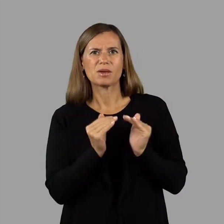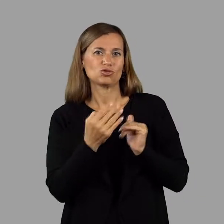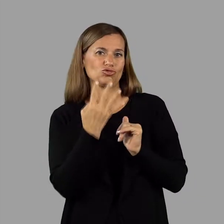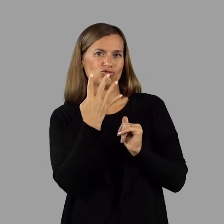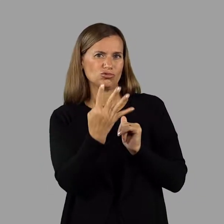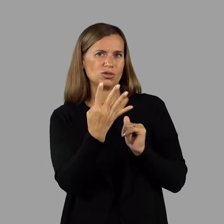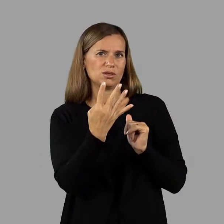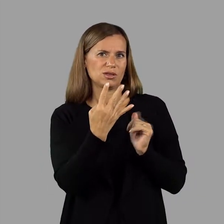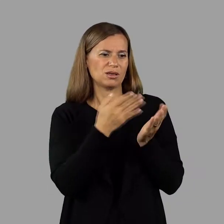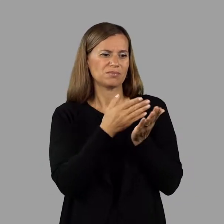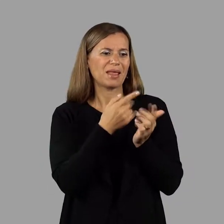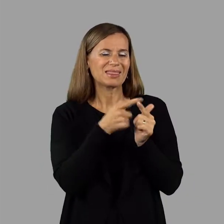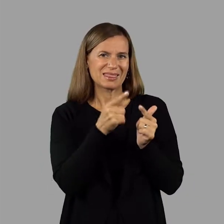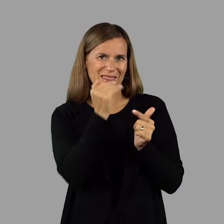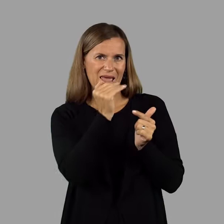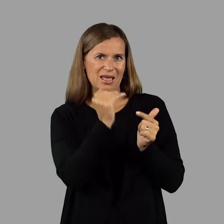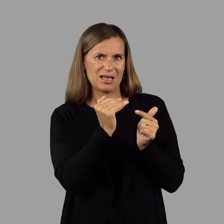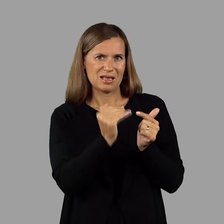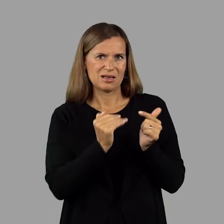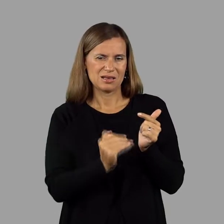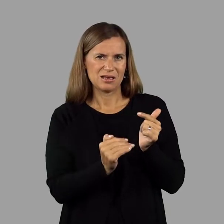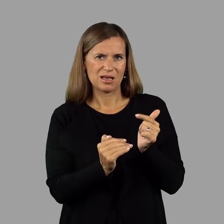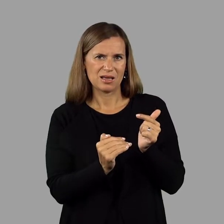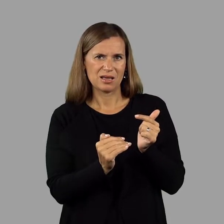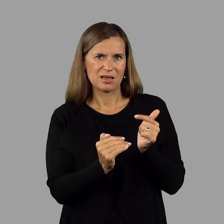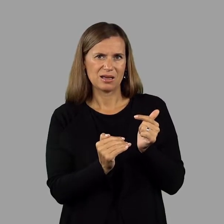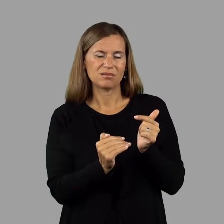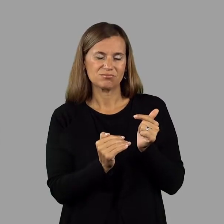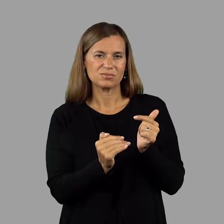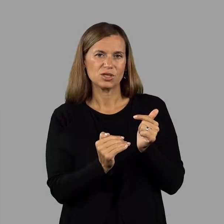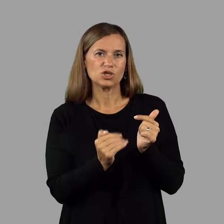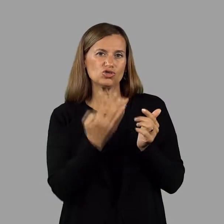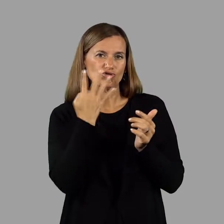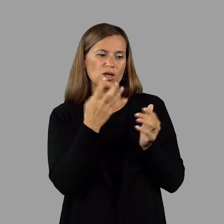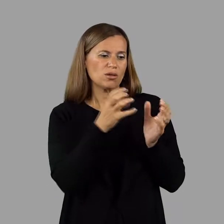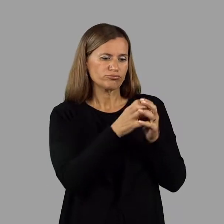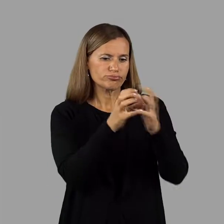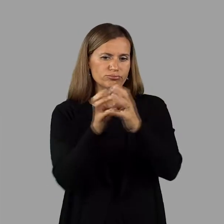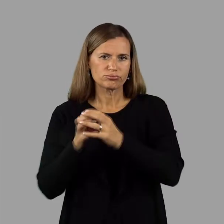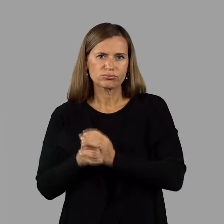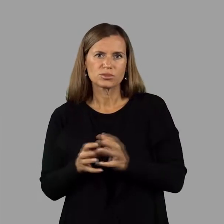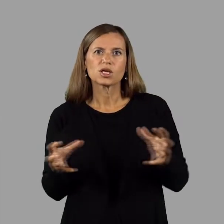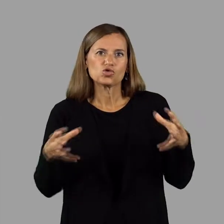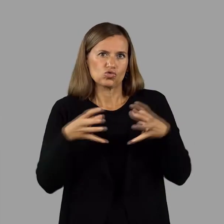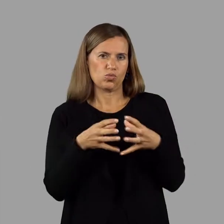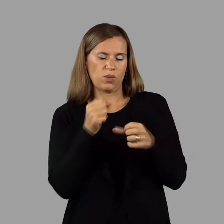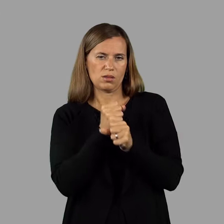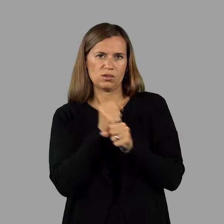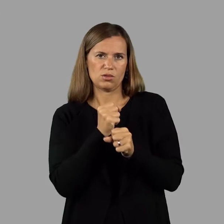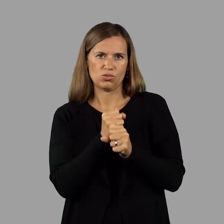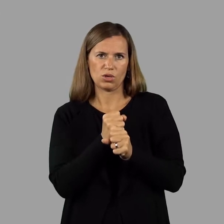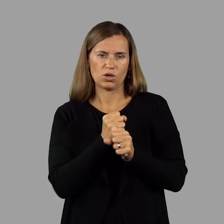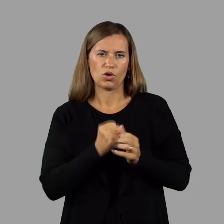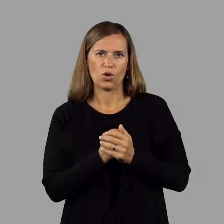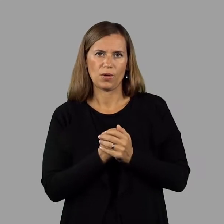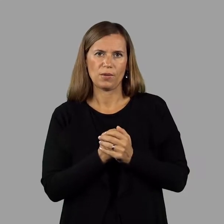štiri komponente, ki delujejo v nekem cevovodu, če se tako